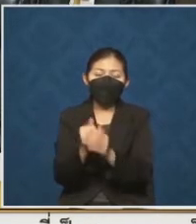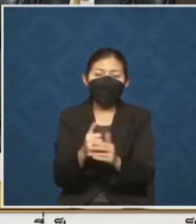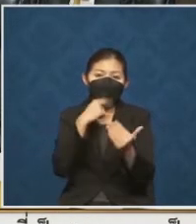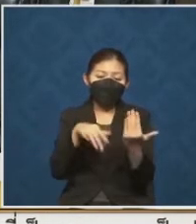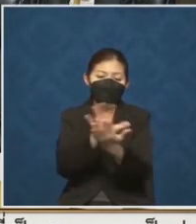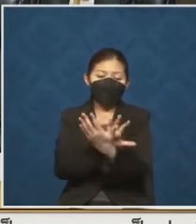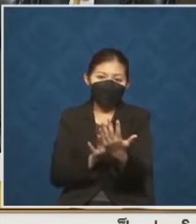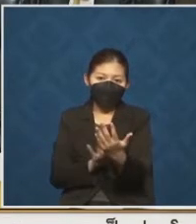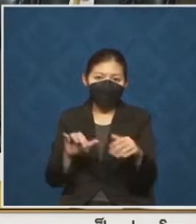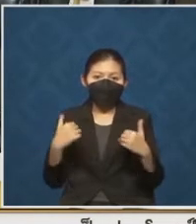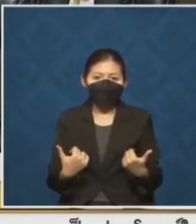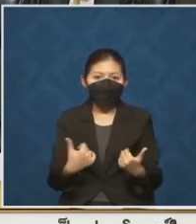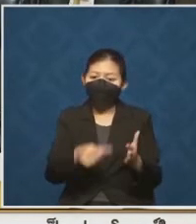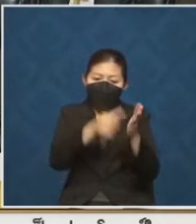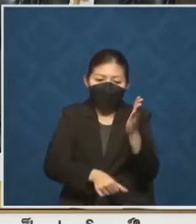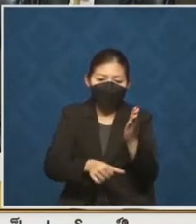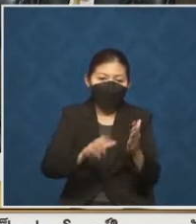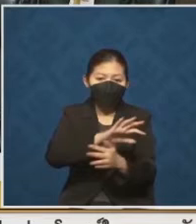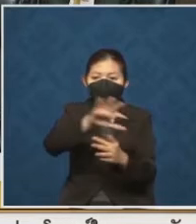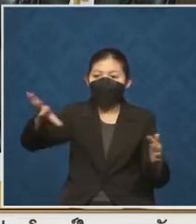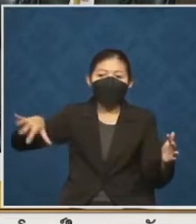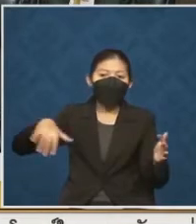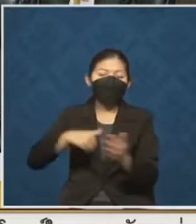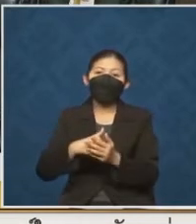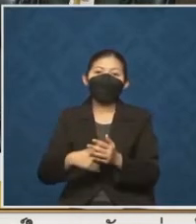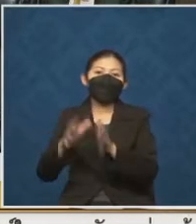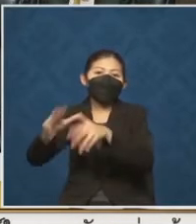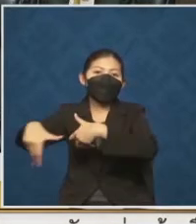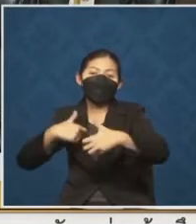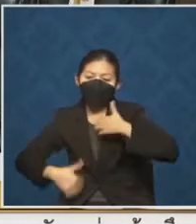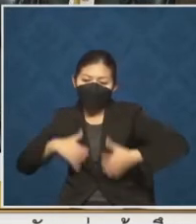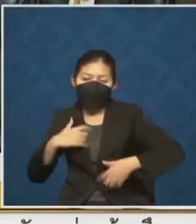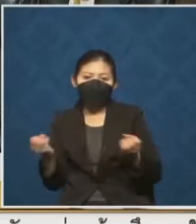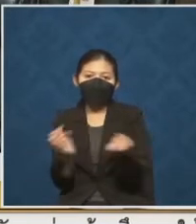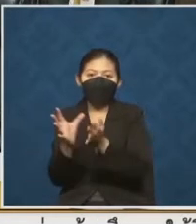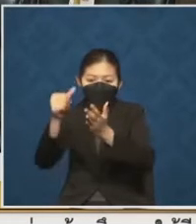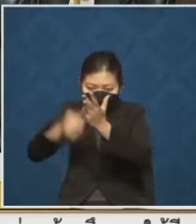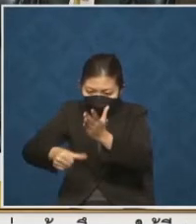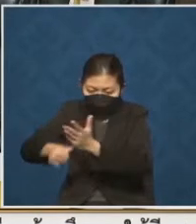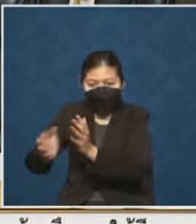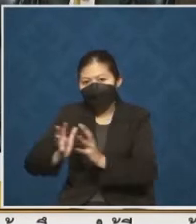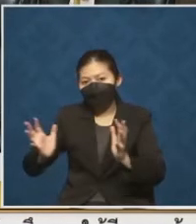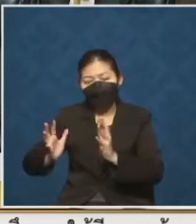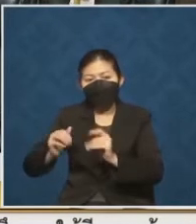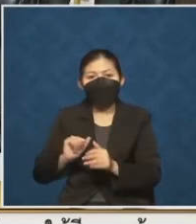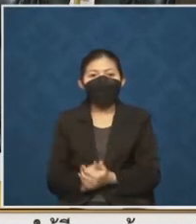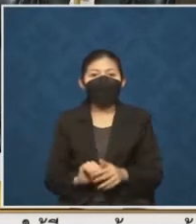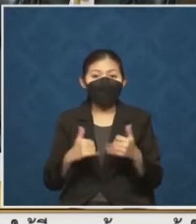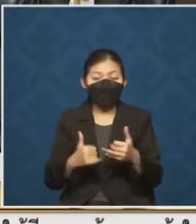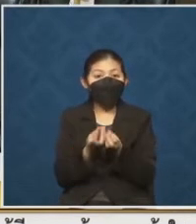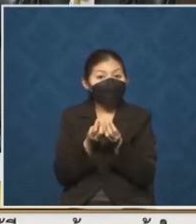ปัญหาเรื่องของนี่สานะหนี้ครัวเรือนนี่ nglหนี้นอกระบบนะครับ